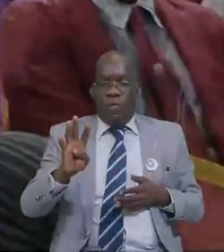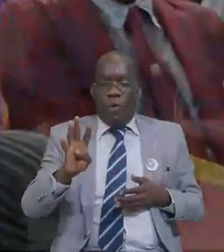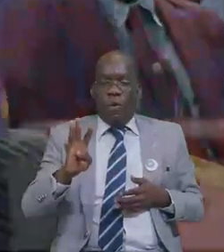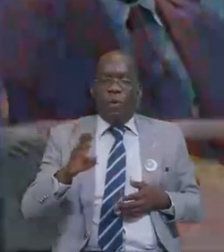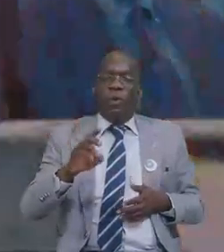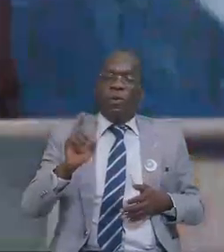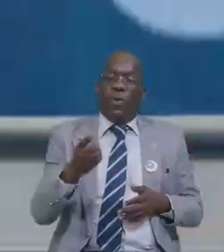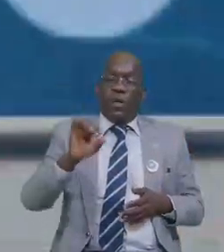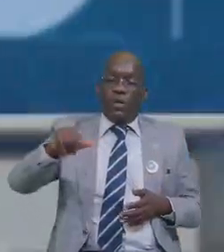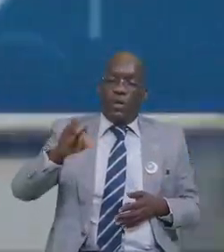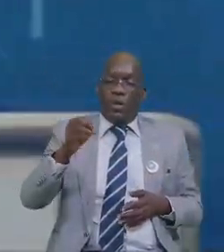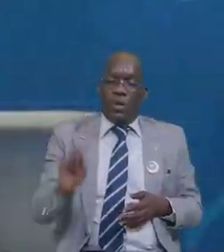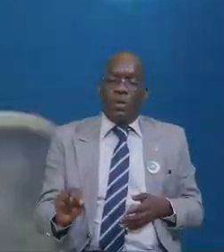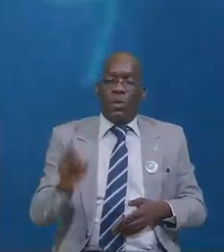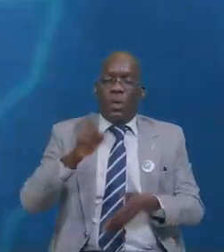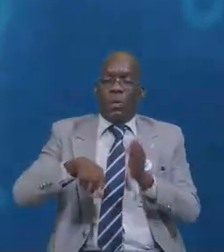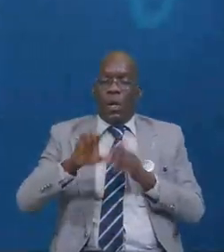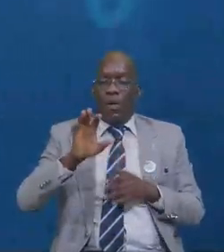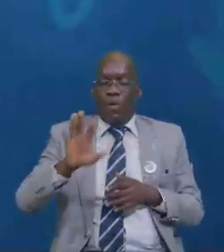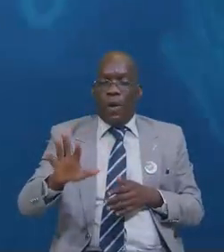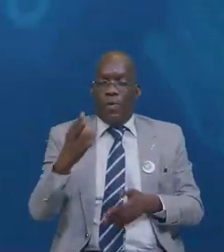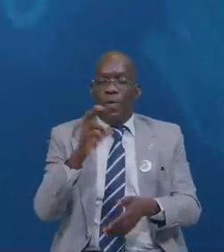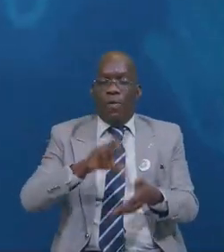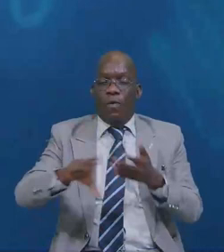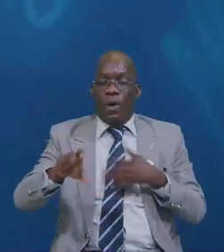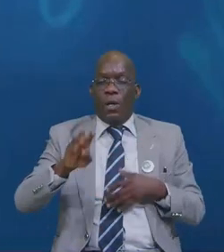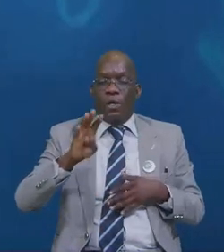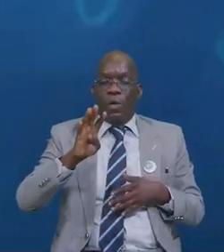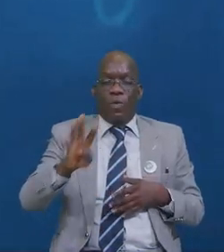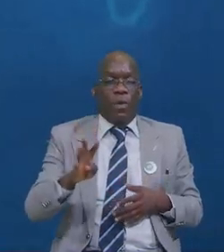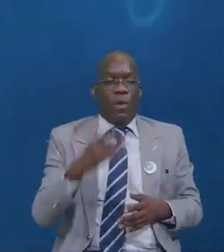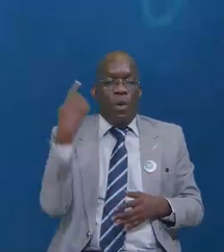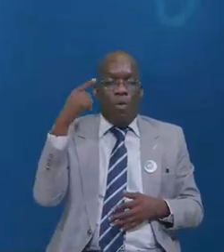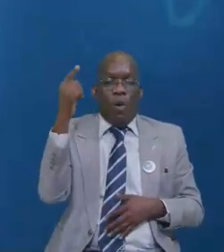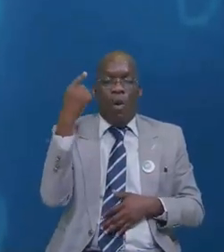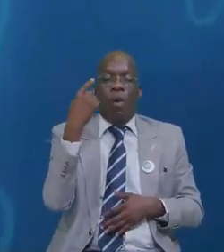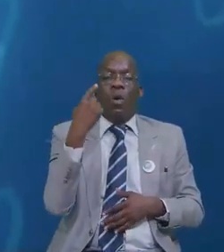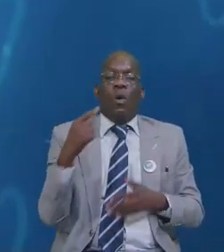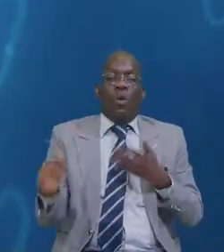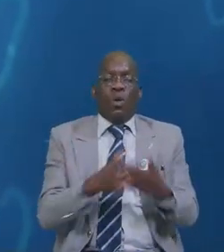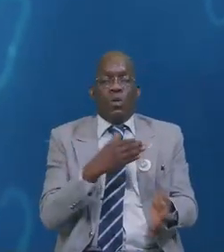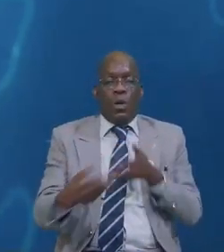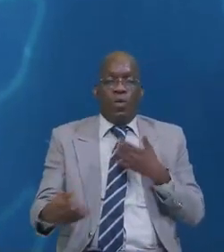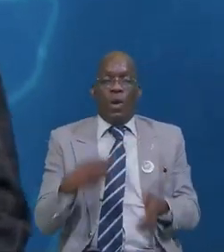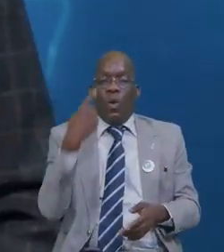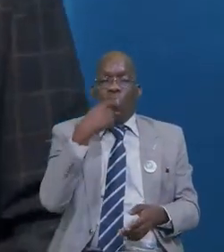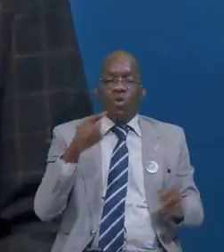Jean, chapitre 5, verset 4. Il dit, parce que tout,